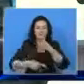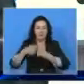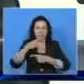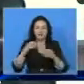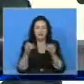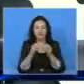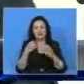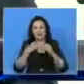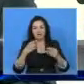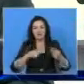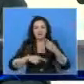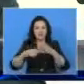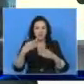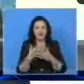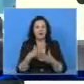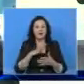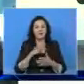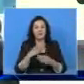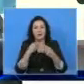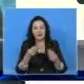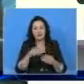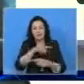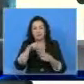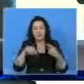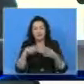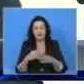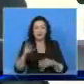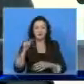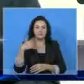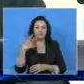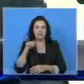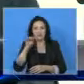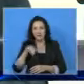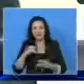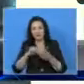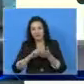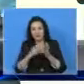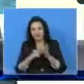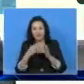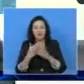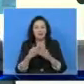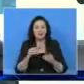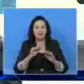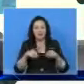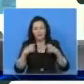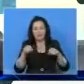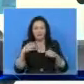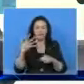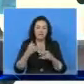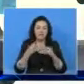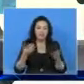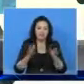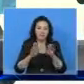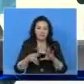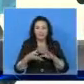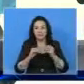10 земельных участков и стоит под выделение под бизнес-цели свыше 150 тысяч квадратных метров с аукциона продано 5 земельных